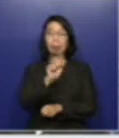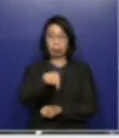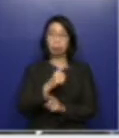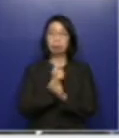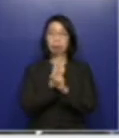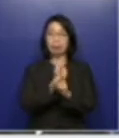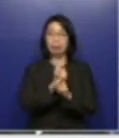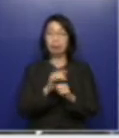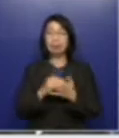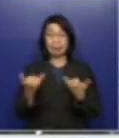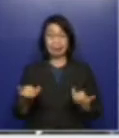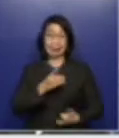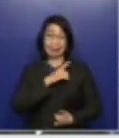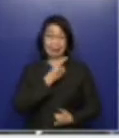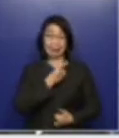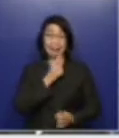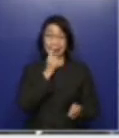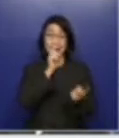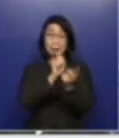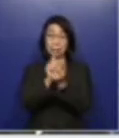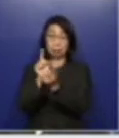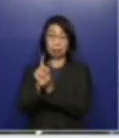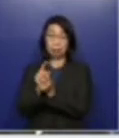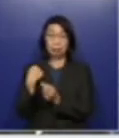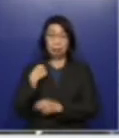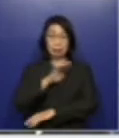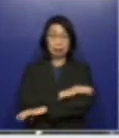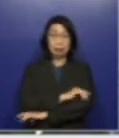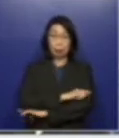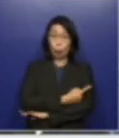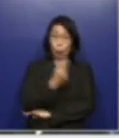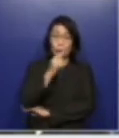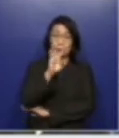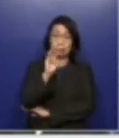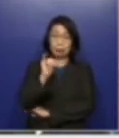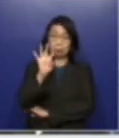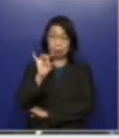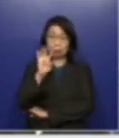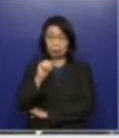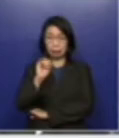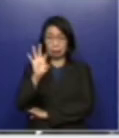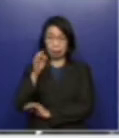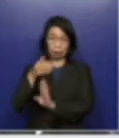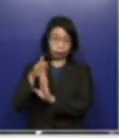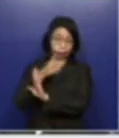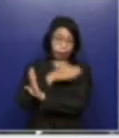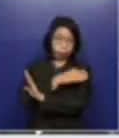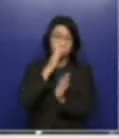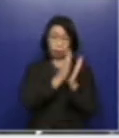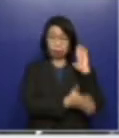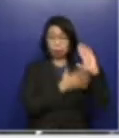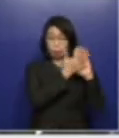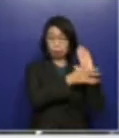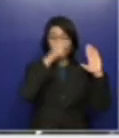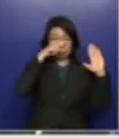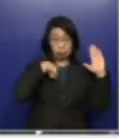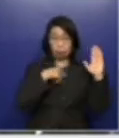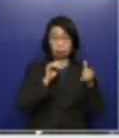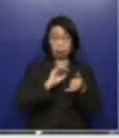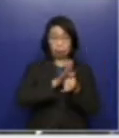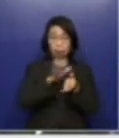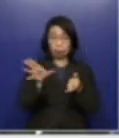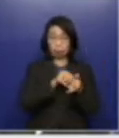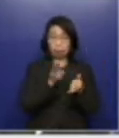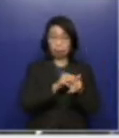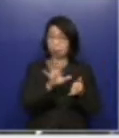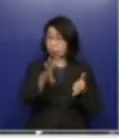ผมดีใจมากนะครับใน 48-49 วันที่ผ่านมาไม่มีผู้ติดเชื้อในประเทศไทยเราเลยไม่มีคนไทยเราติดในประเทศรายง